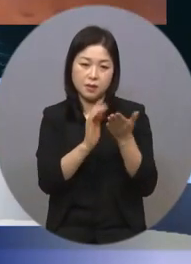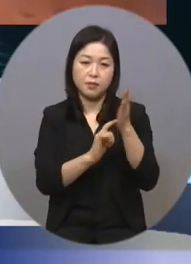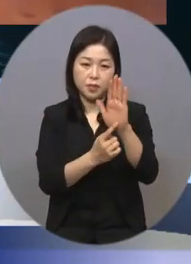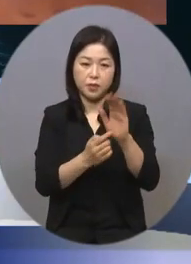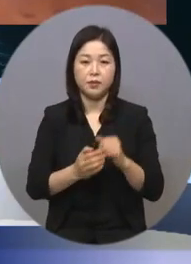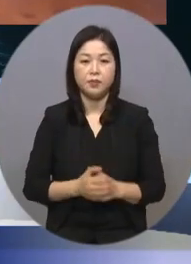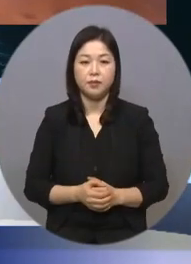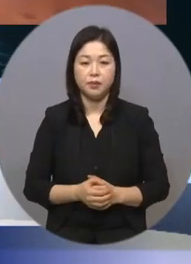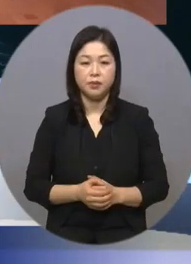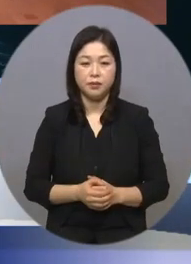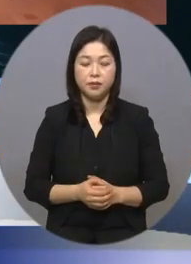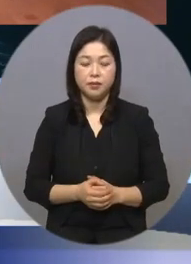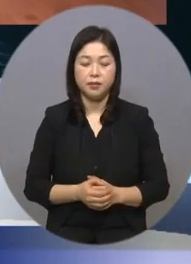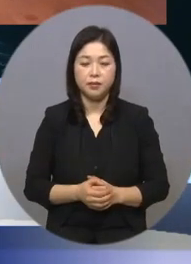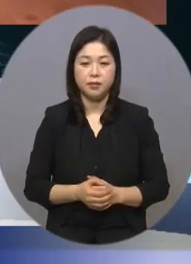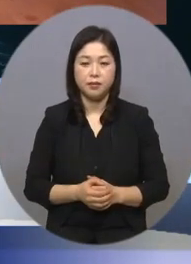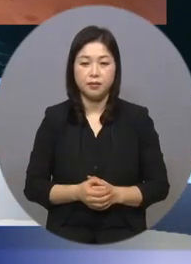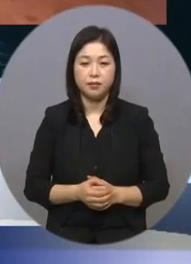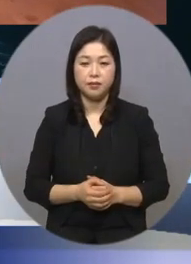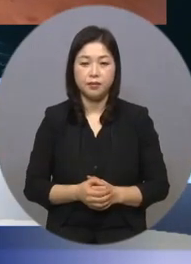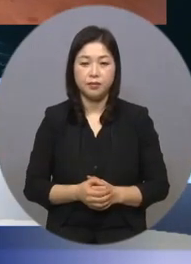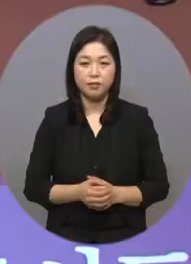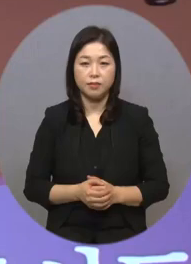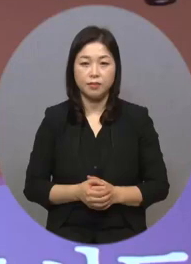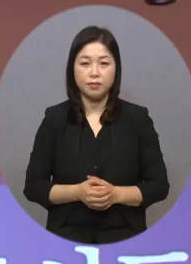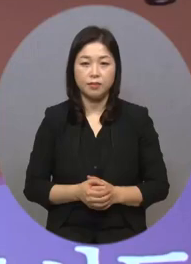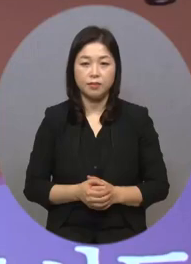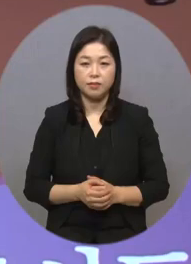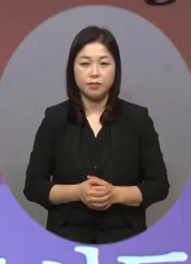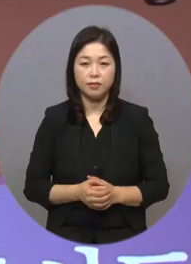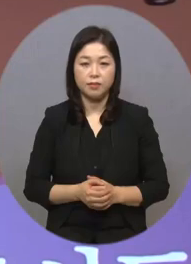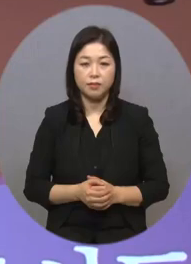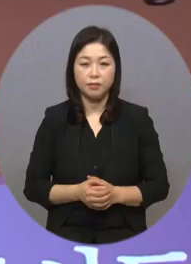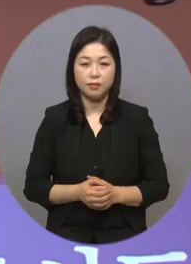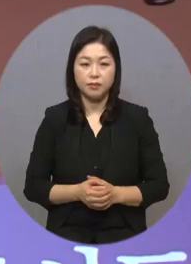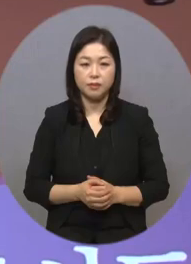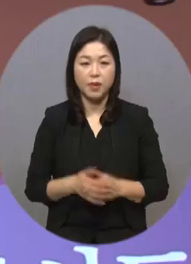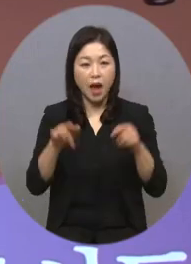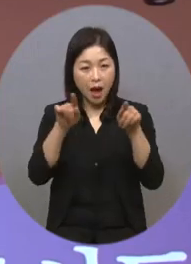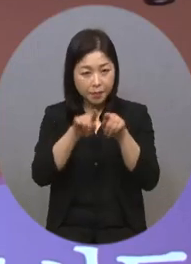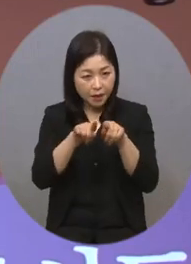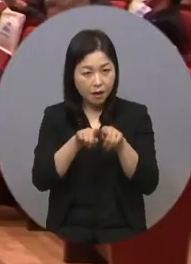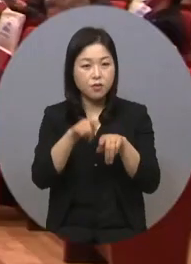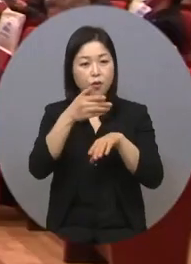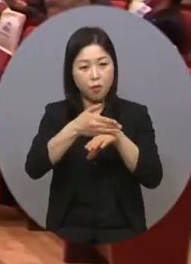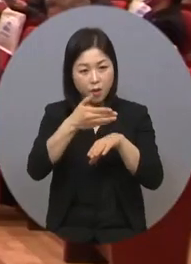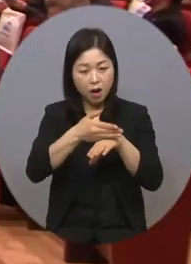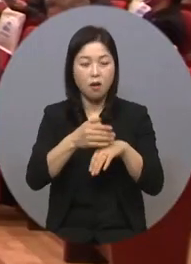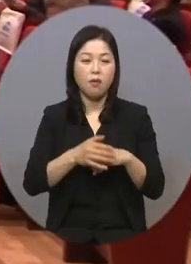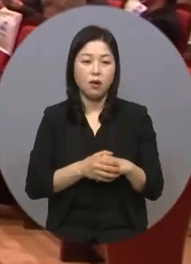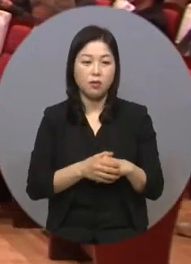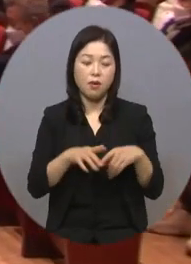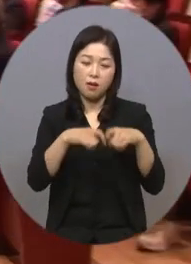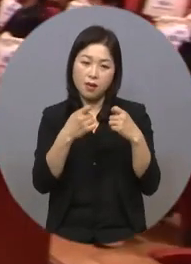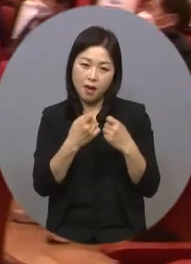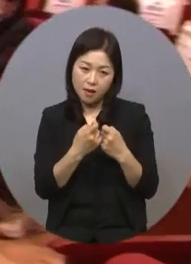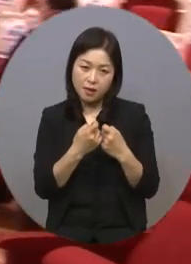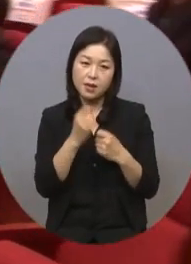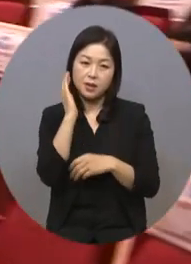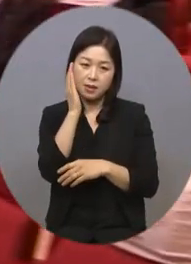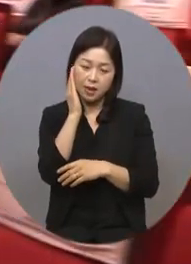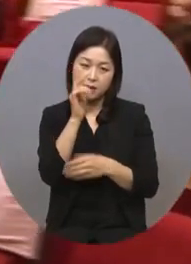나왔습니다. 황병현 기자가 소개합니다. 함께 나서 고마워요 자서전 출판 기념회가 지난 21일